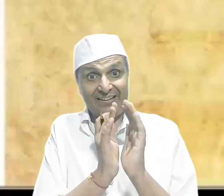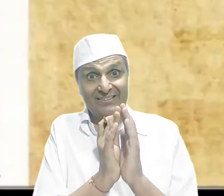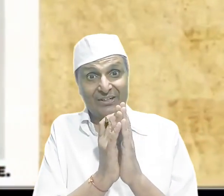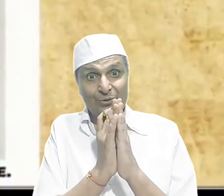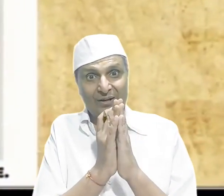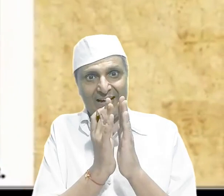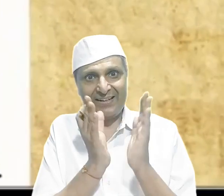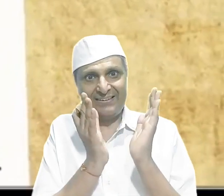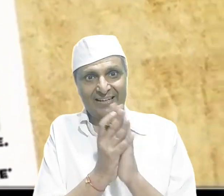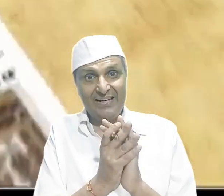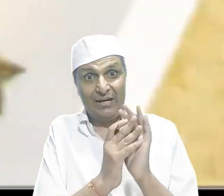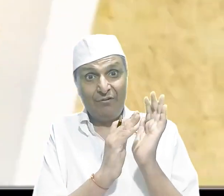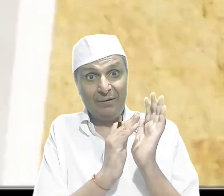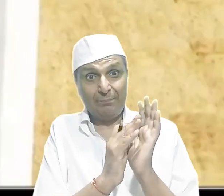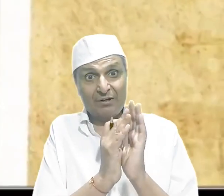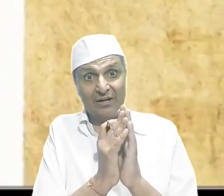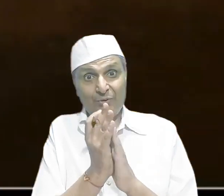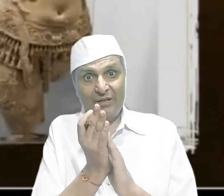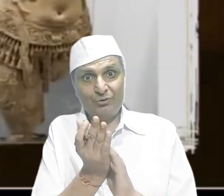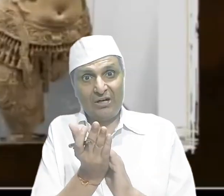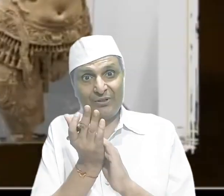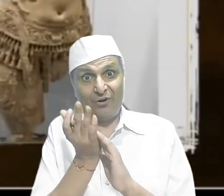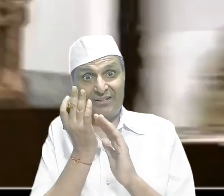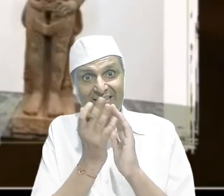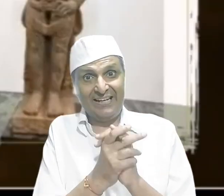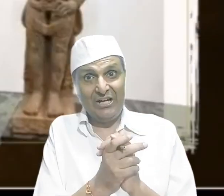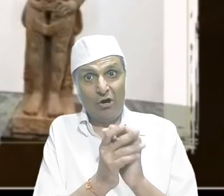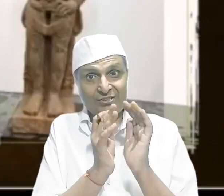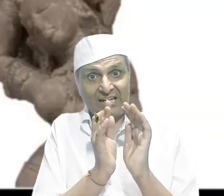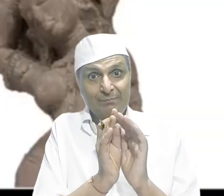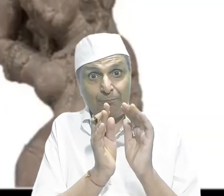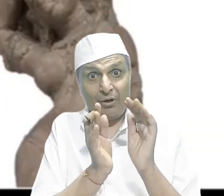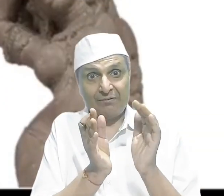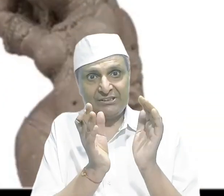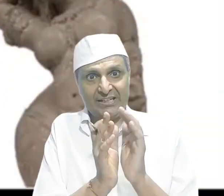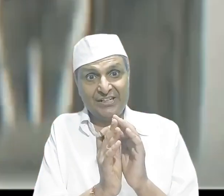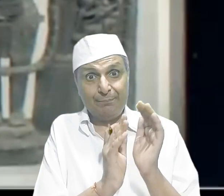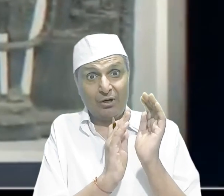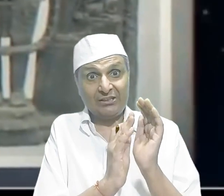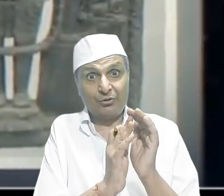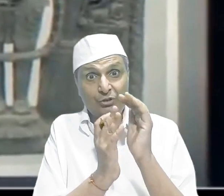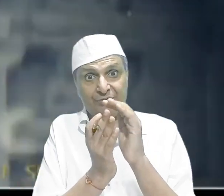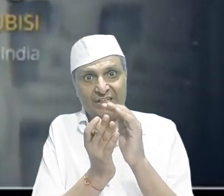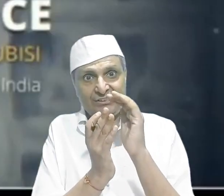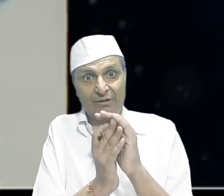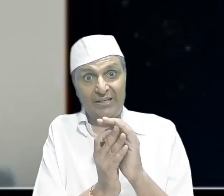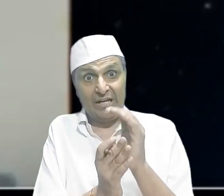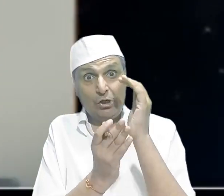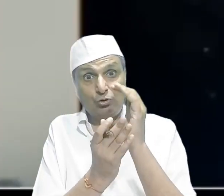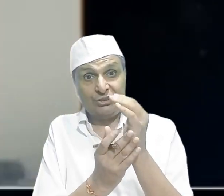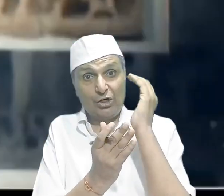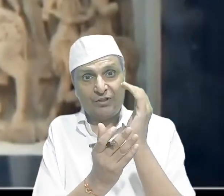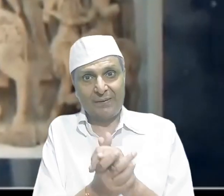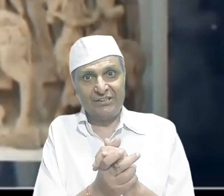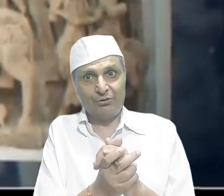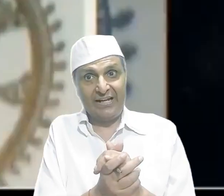अंदर 71 तो कलाकृति है विपिन भगवान की मुद्राओं की इस तरह से और साथ में पूरा वशीकरण पुरातत्व क्रॉप छिपे होते